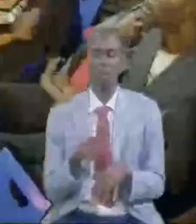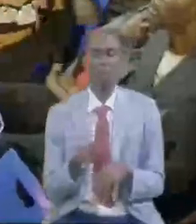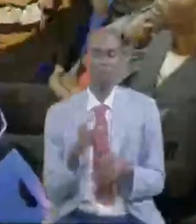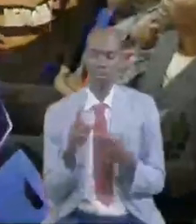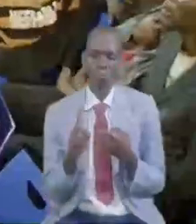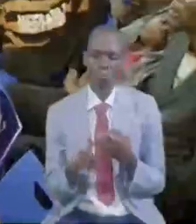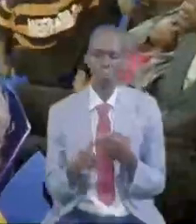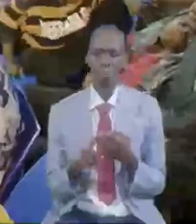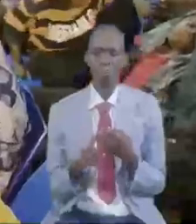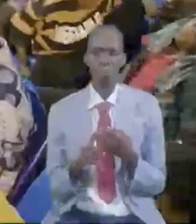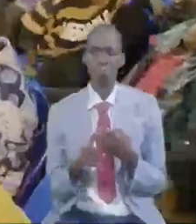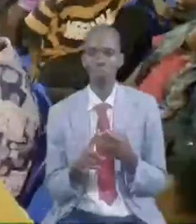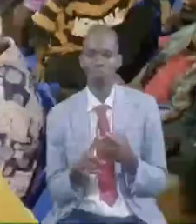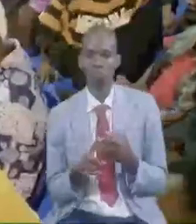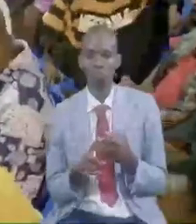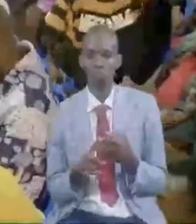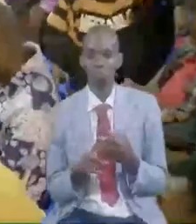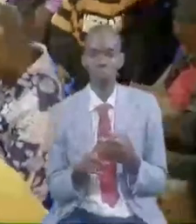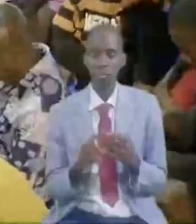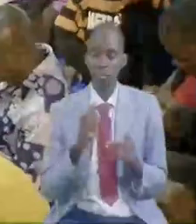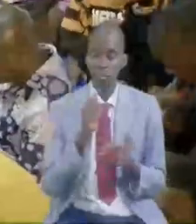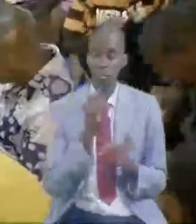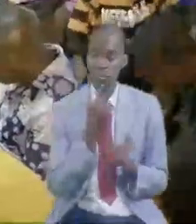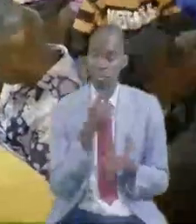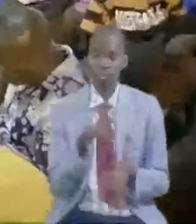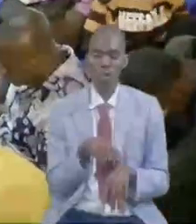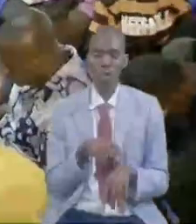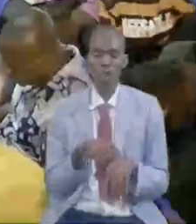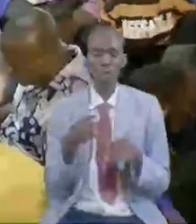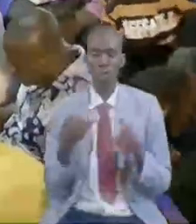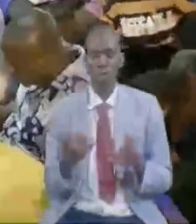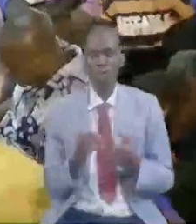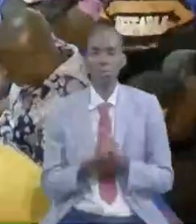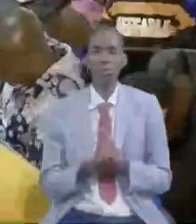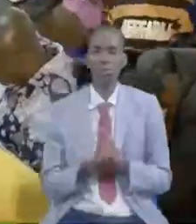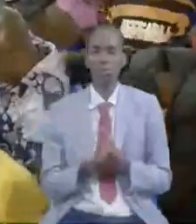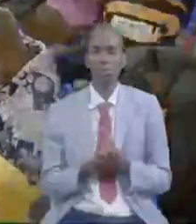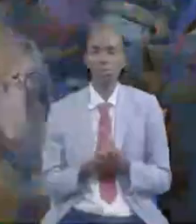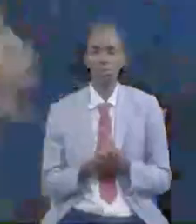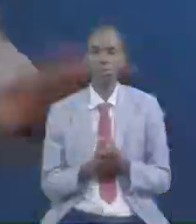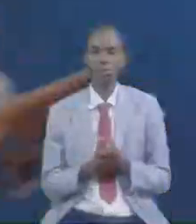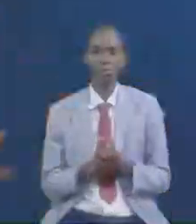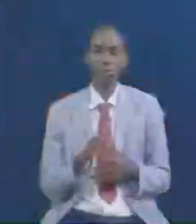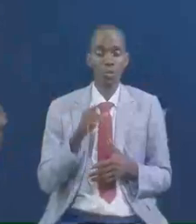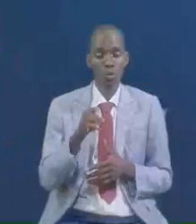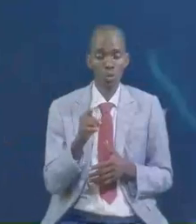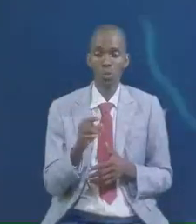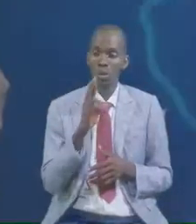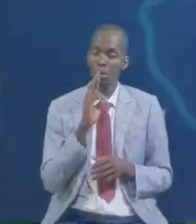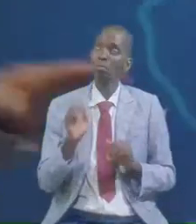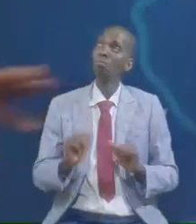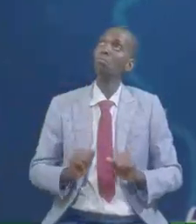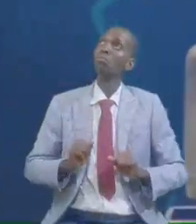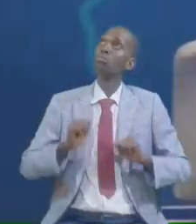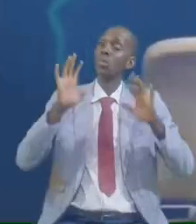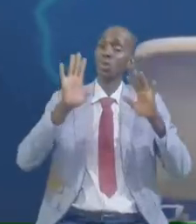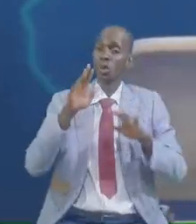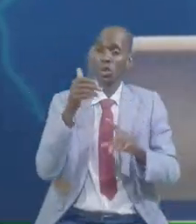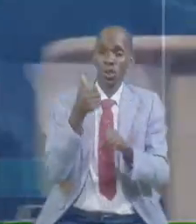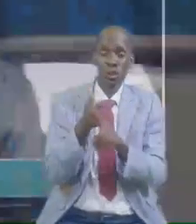yeux fermés. La tête baissée, les yeux fermés. Tu veux donner ta vie totalement au